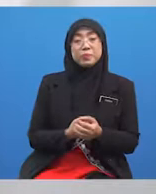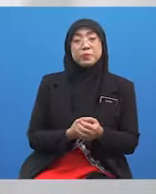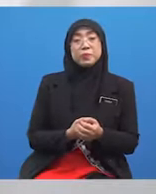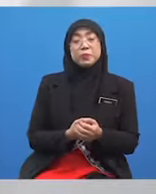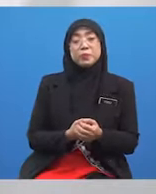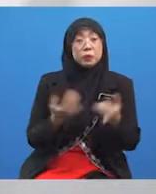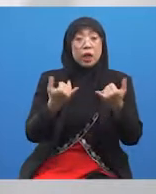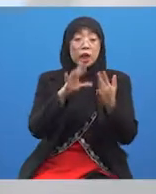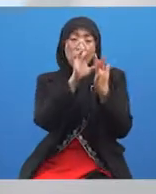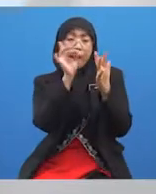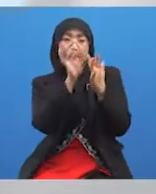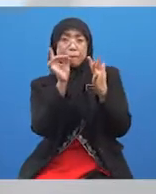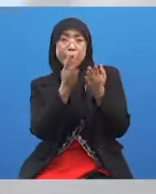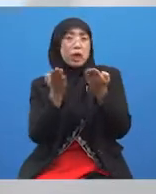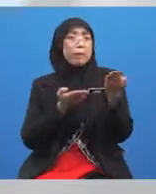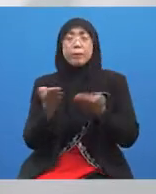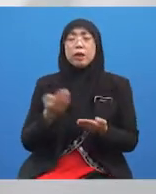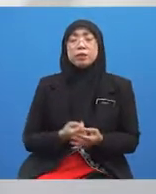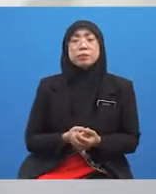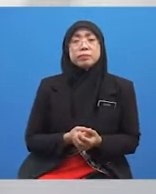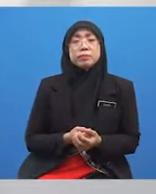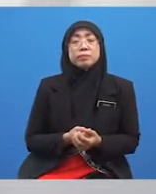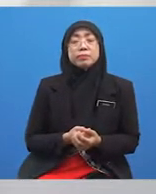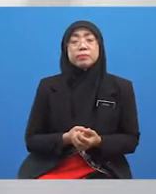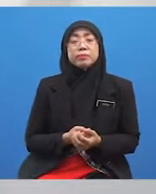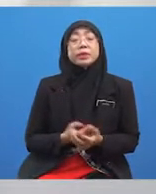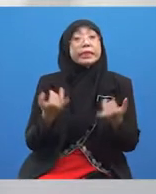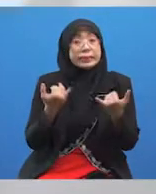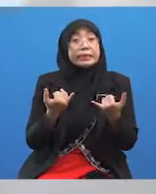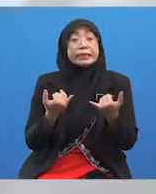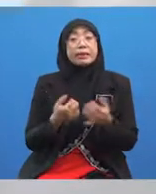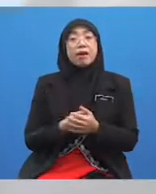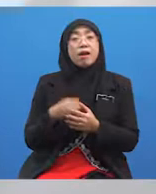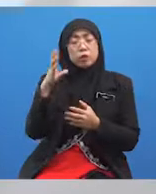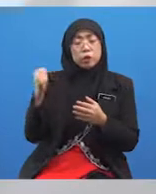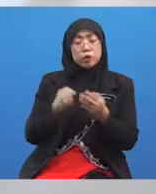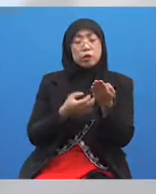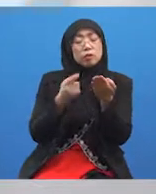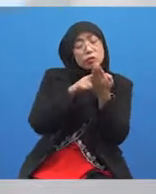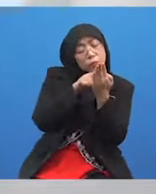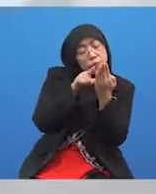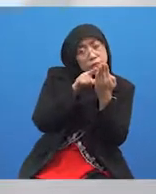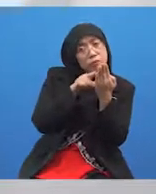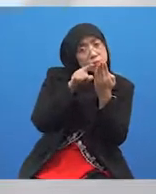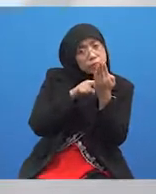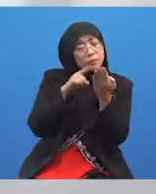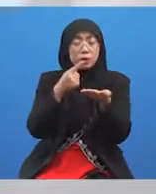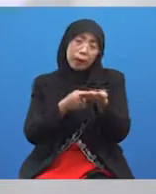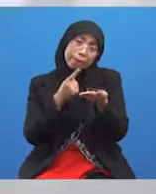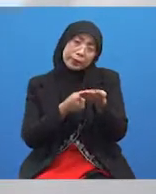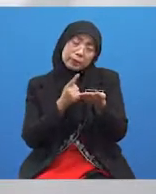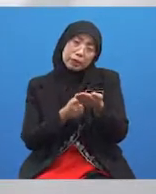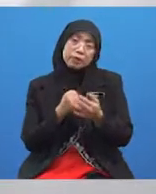memilih pembekal. Syarikat menjalankan proses pemilihan tender dengan membuat perundingan bersama ahli